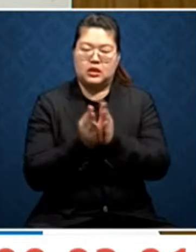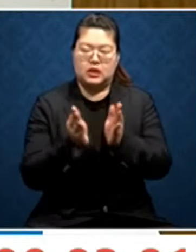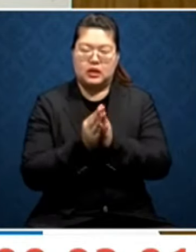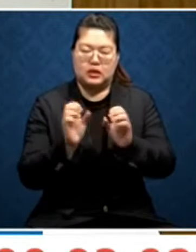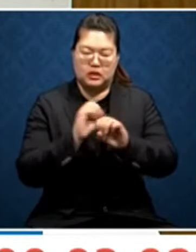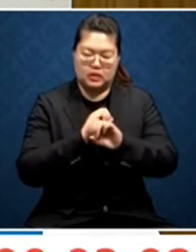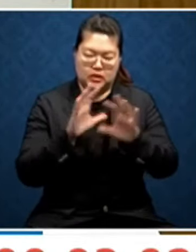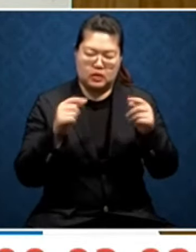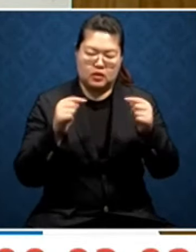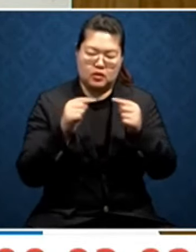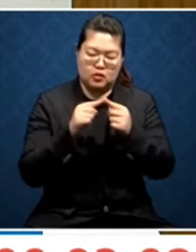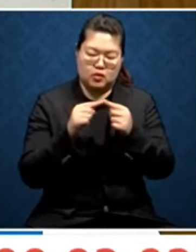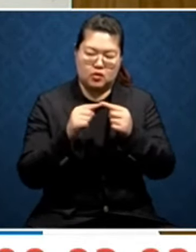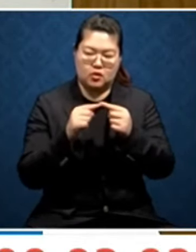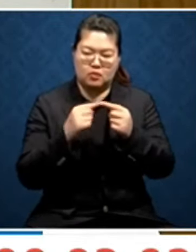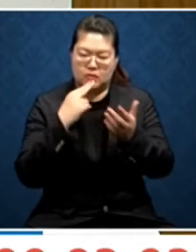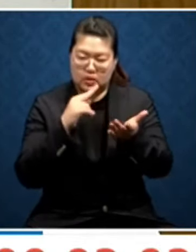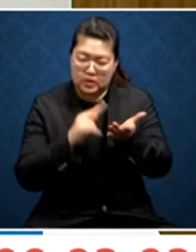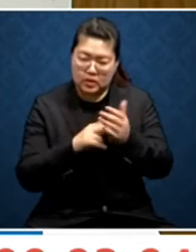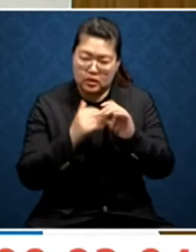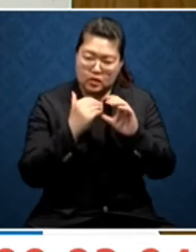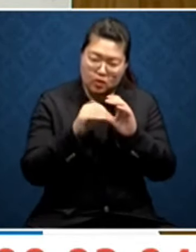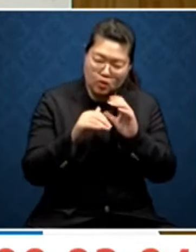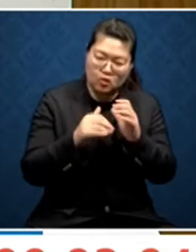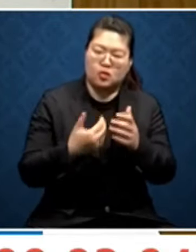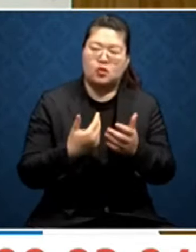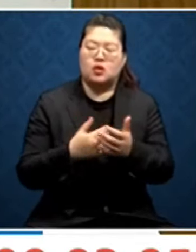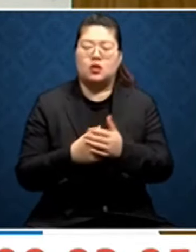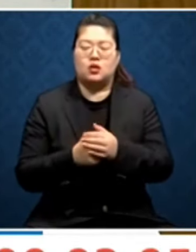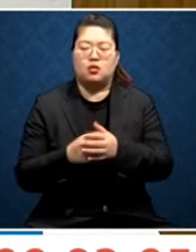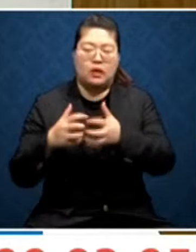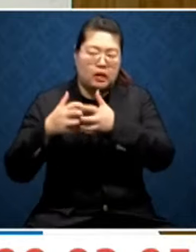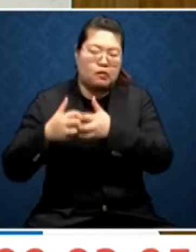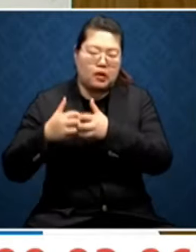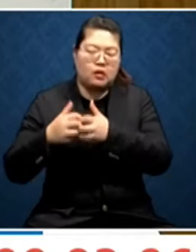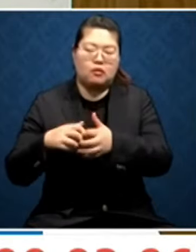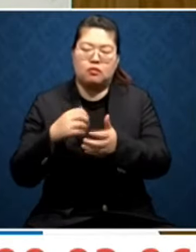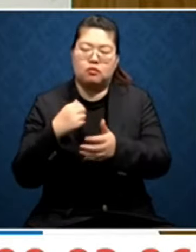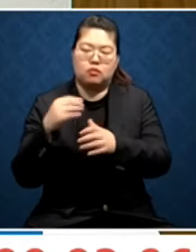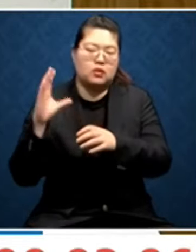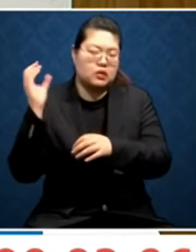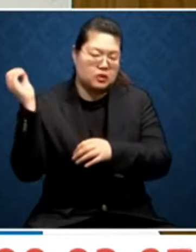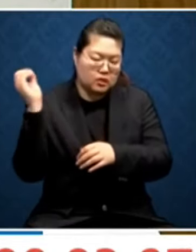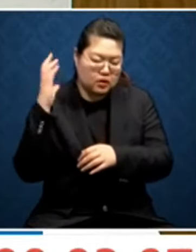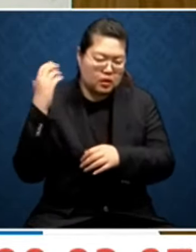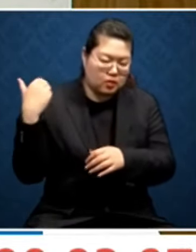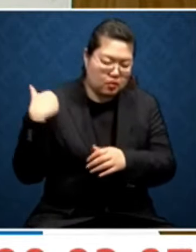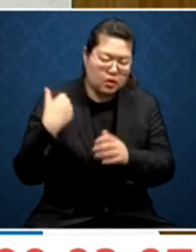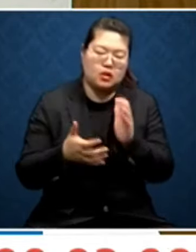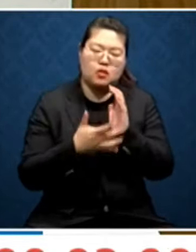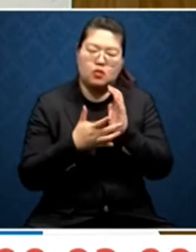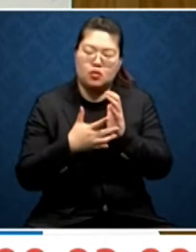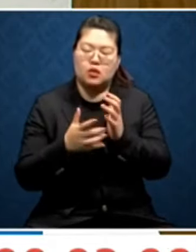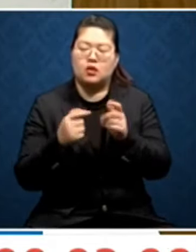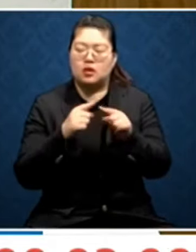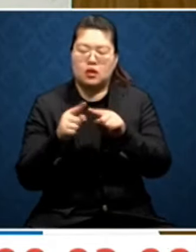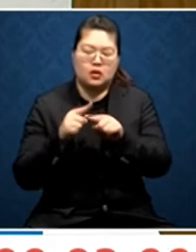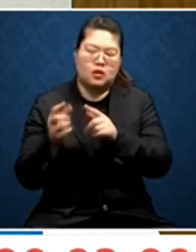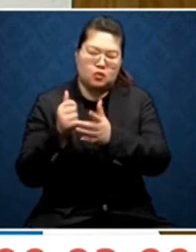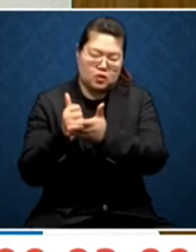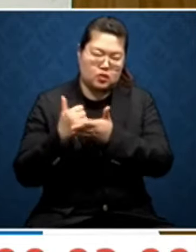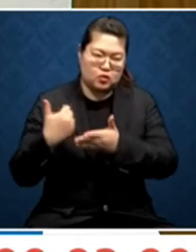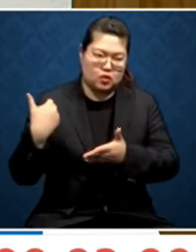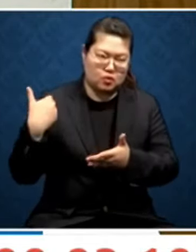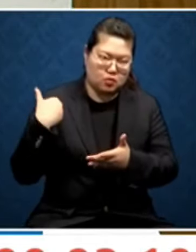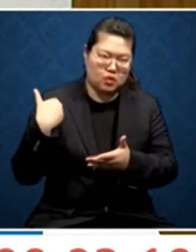ณีย์หรือการออกเสียงโดยเครื่องลงคะแนนเสียงอิเล็กทรอนิกส์หรือการออกเสียงทางระบบเทคโนโลยีสารสนเทศหรือการออกเสียงโดย